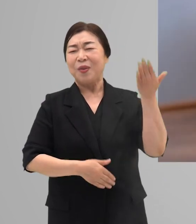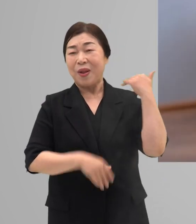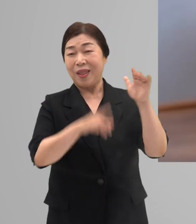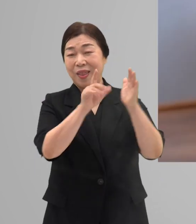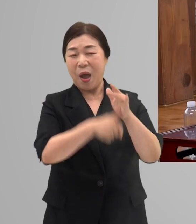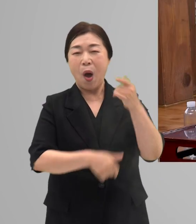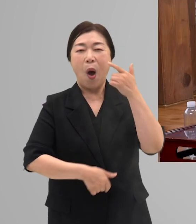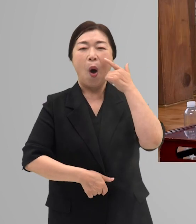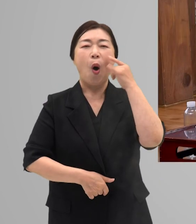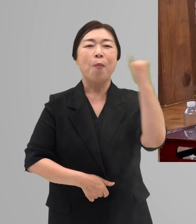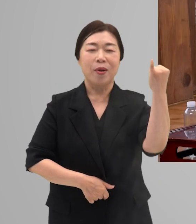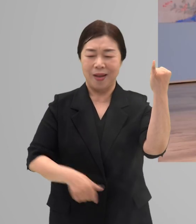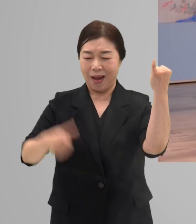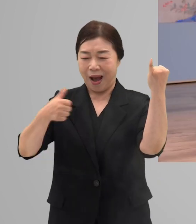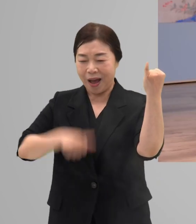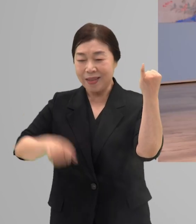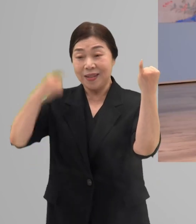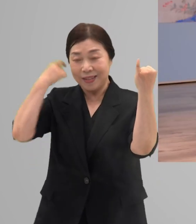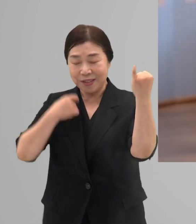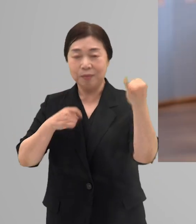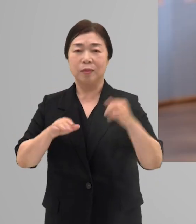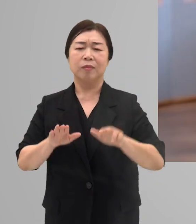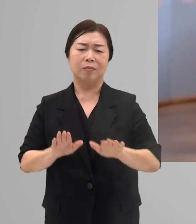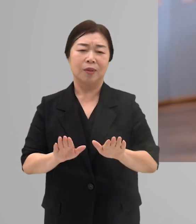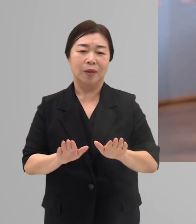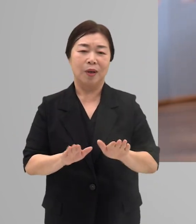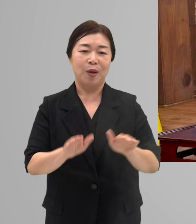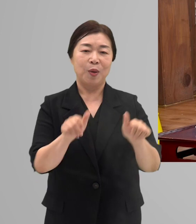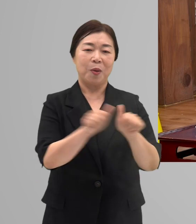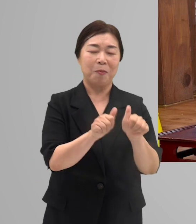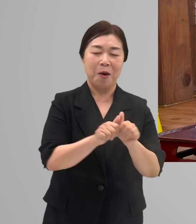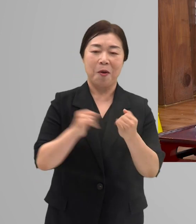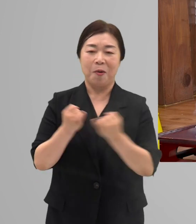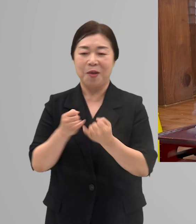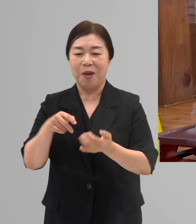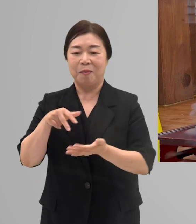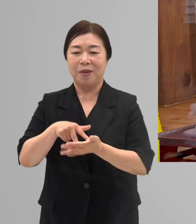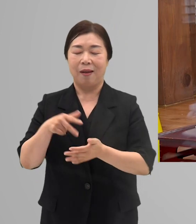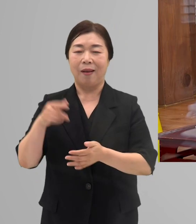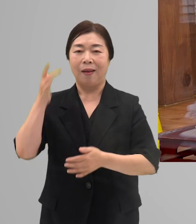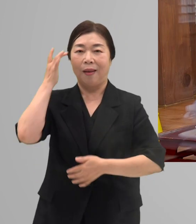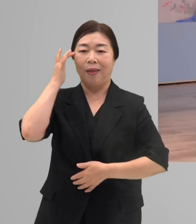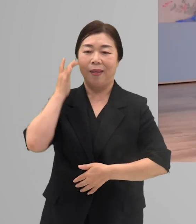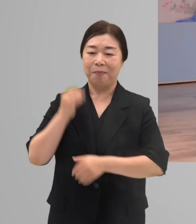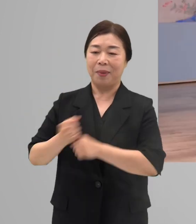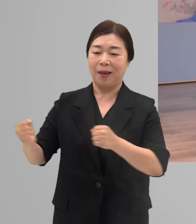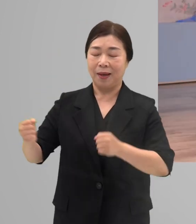어머님들과 아들 이런 느낌이어서 제가 성별로 네.